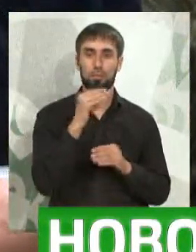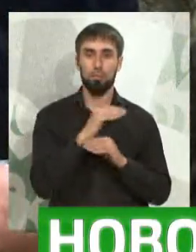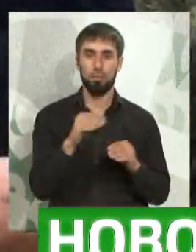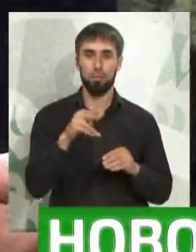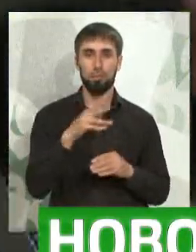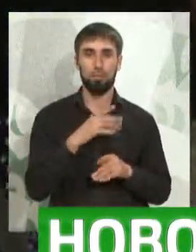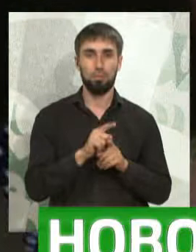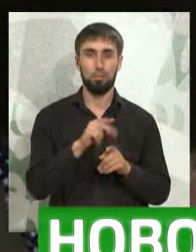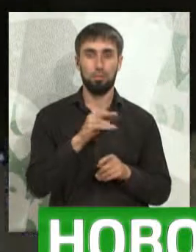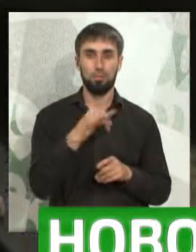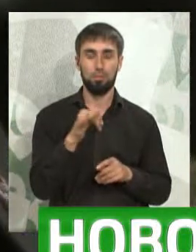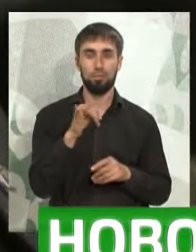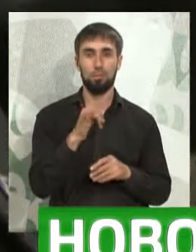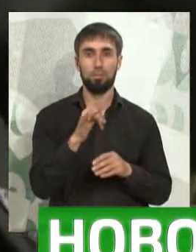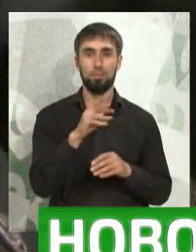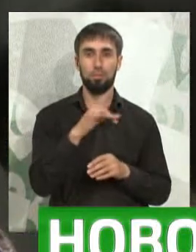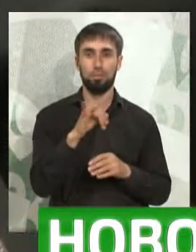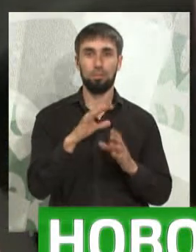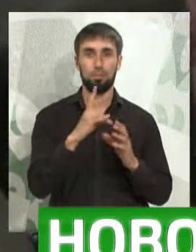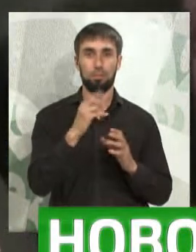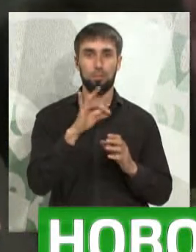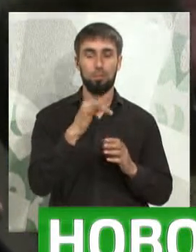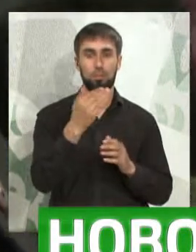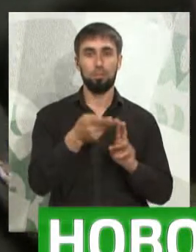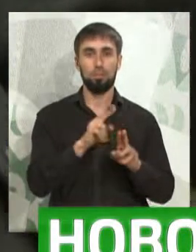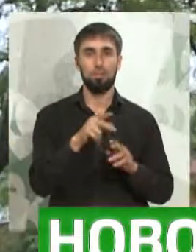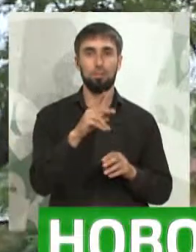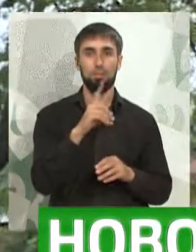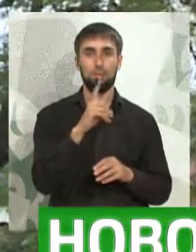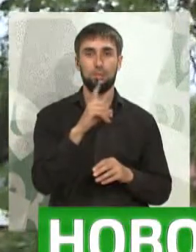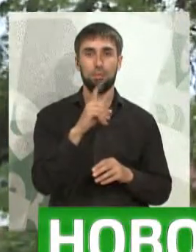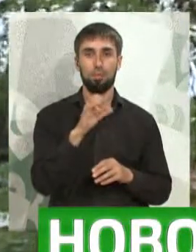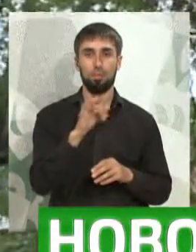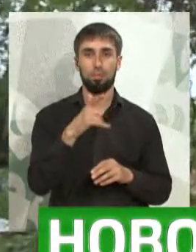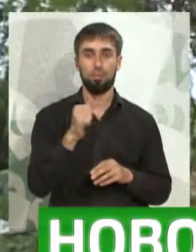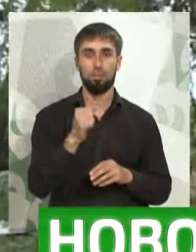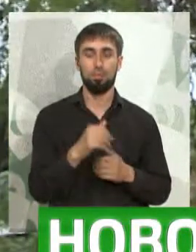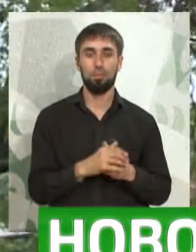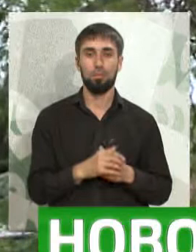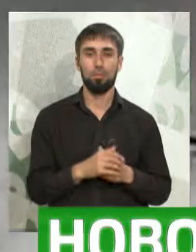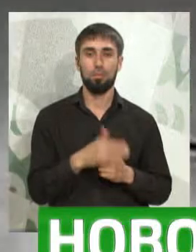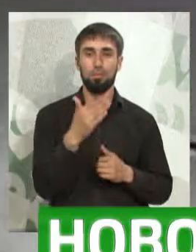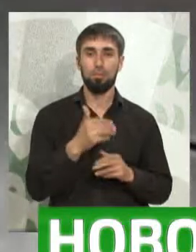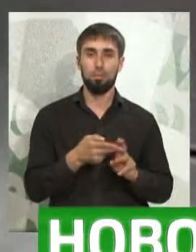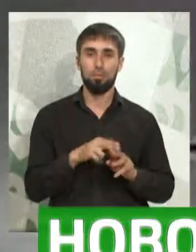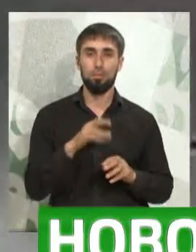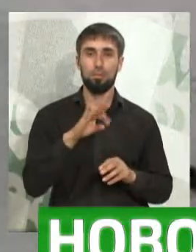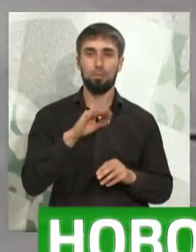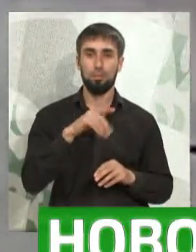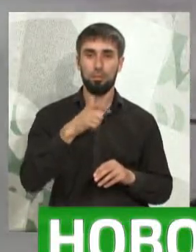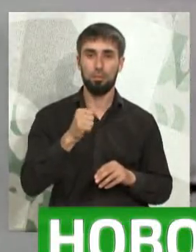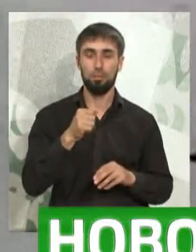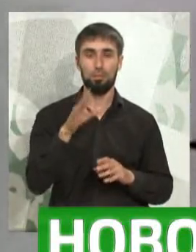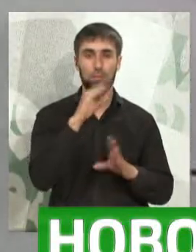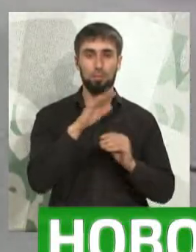покой и мирное небо над головой потомков – это их заслуга. Именно благодаря безграничной отваге этих солдат стала